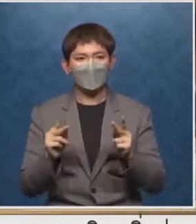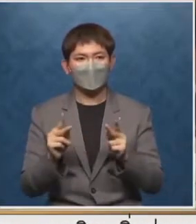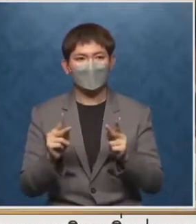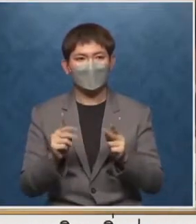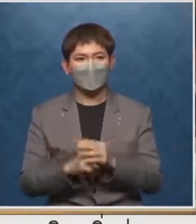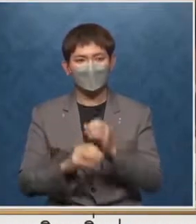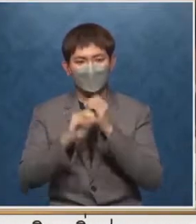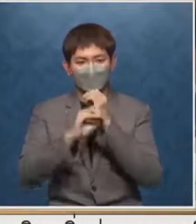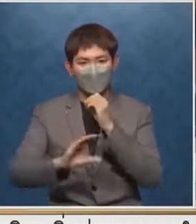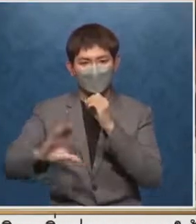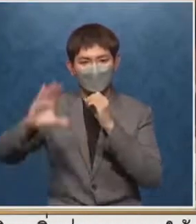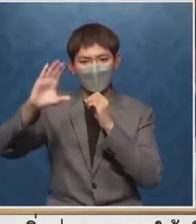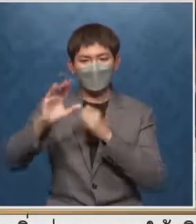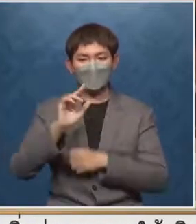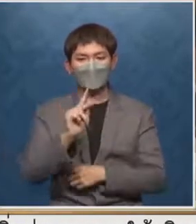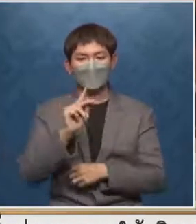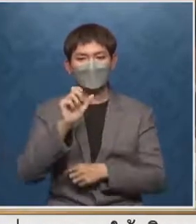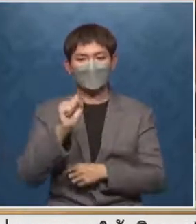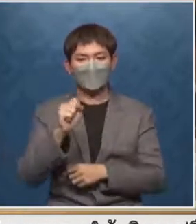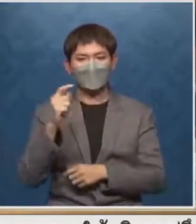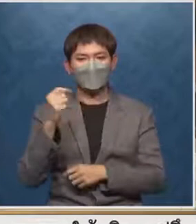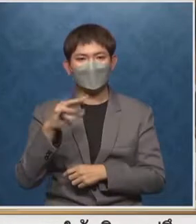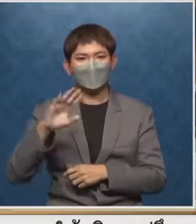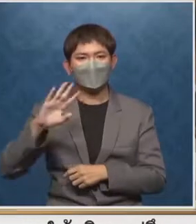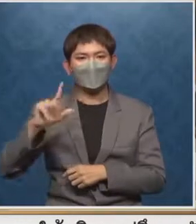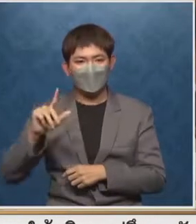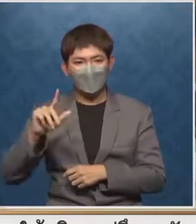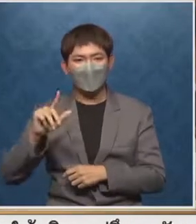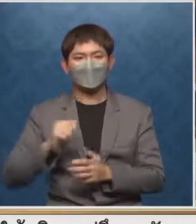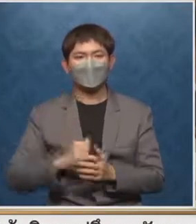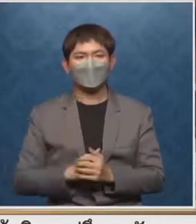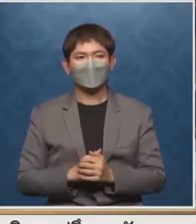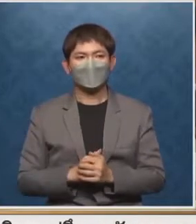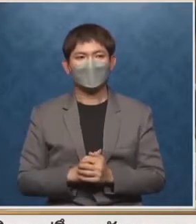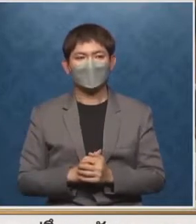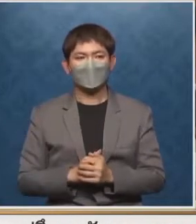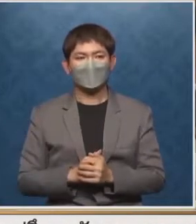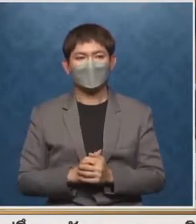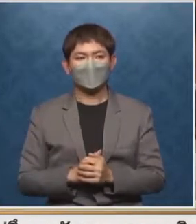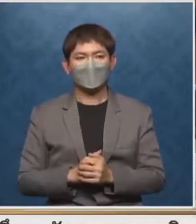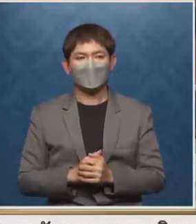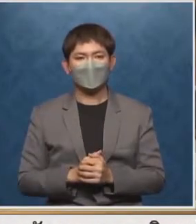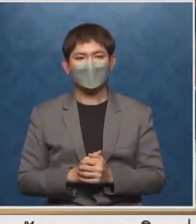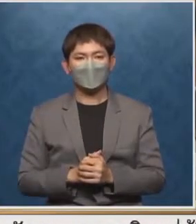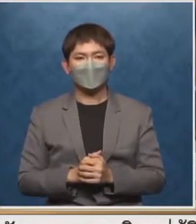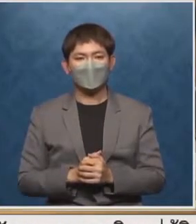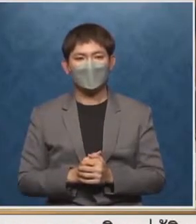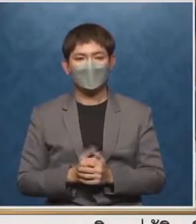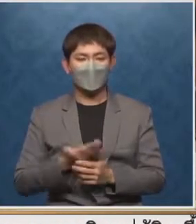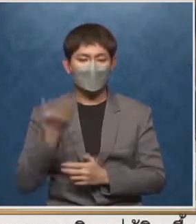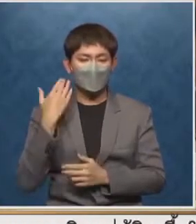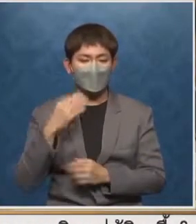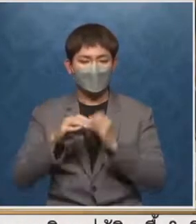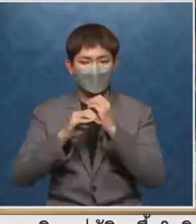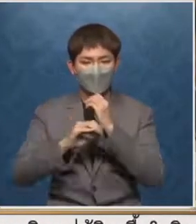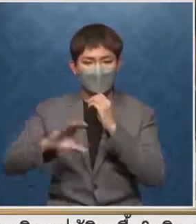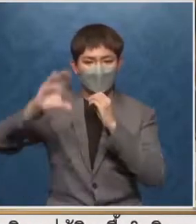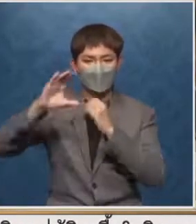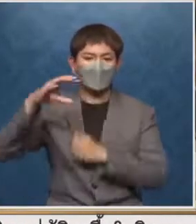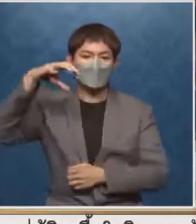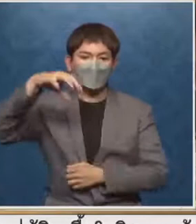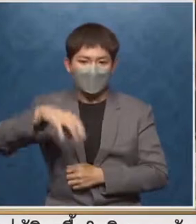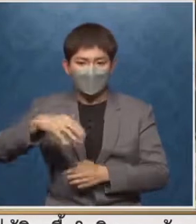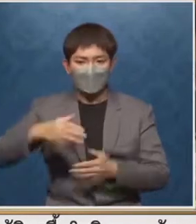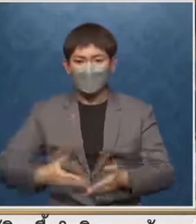ายเสียงกิจการโทรทัศน์และกิจการโทรคมนาคมแห่งชาตินะครับก็คือกสทช.ตอนที่มีกสทช.แล้วกส